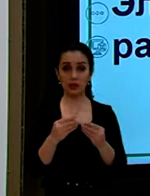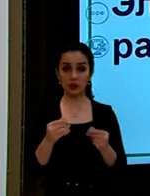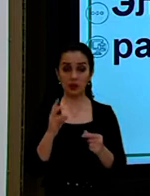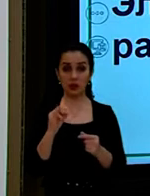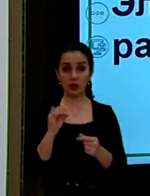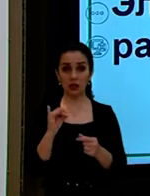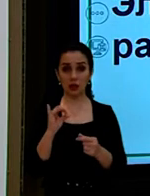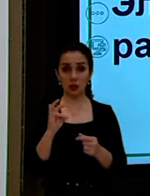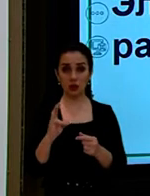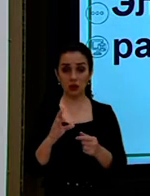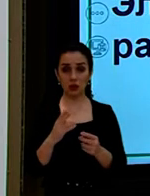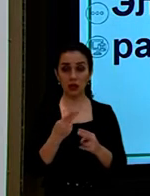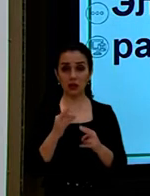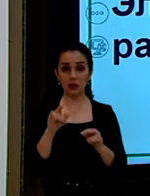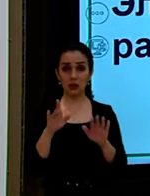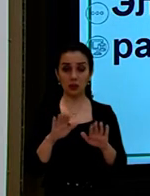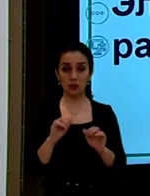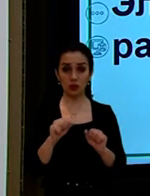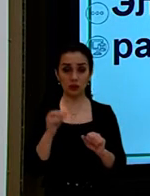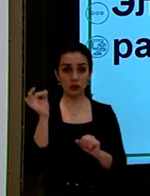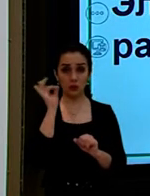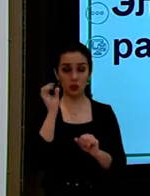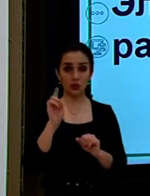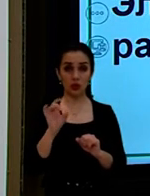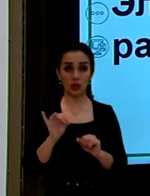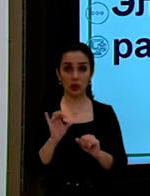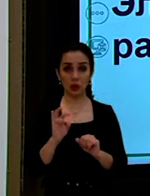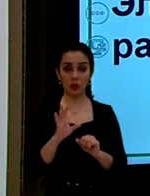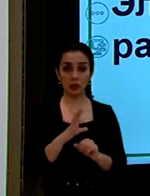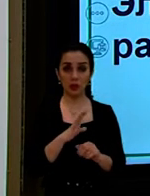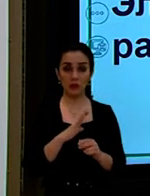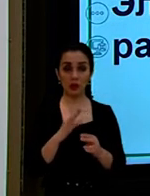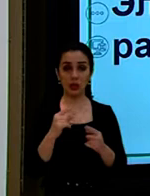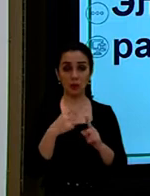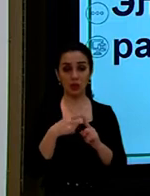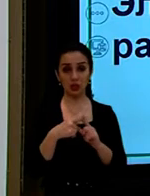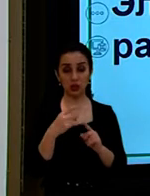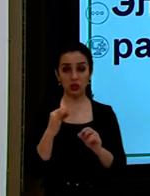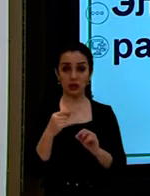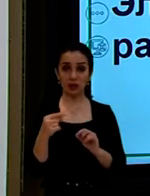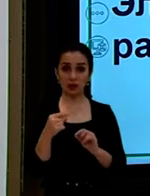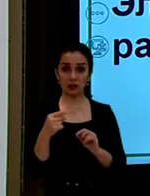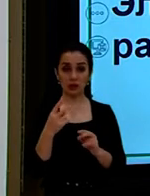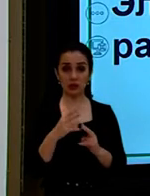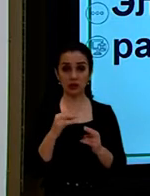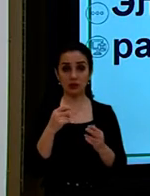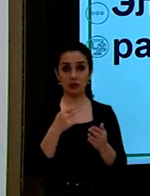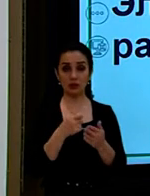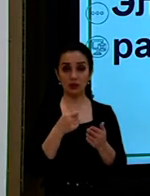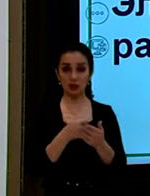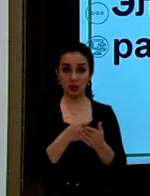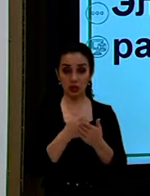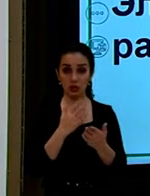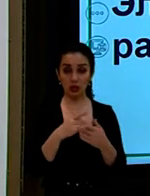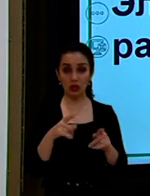ионы и здесь можно вспомнить что ионы бывает положительно заряженные и отрицательно заряженные положительно